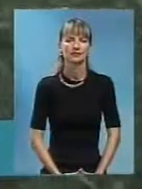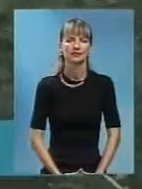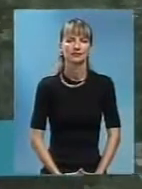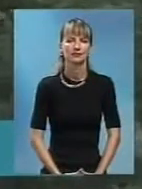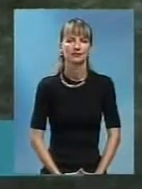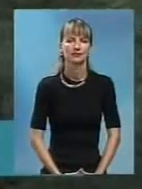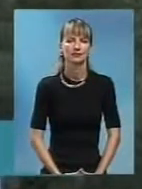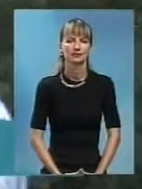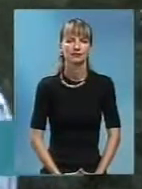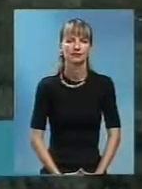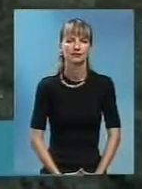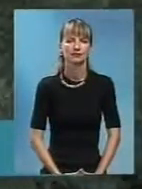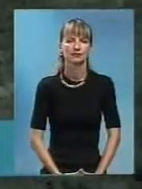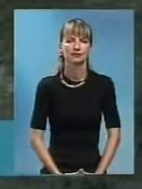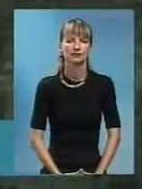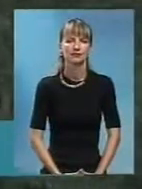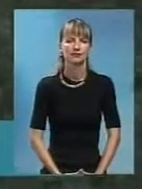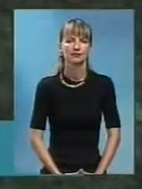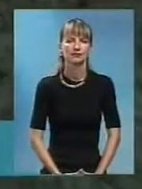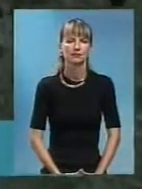Ой, знаю, зараз відповім.